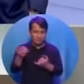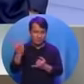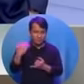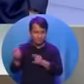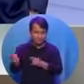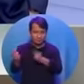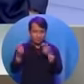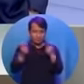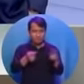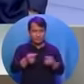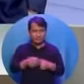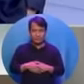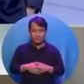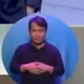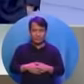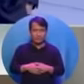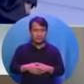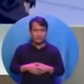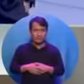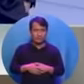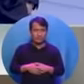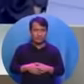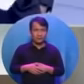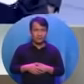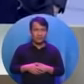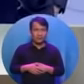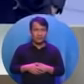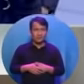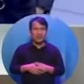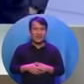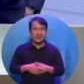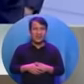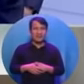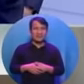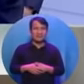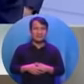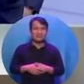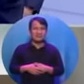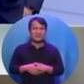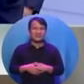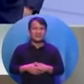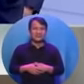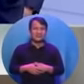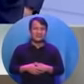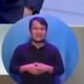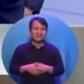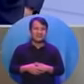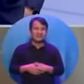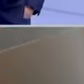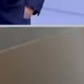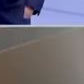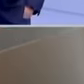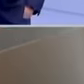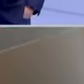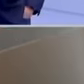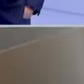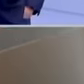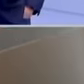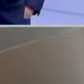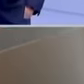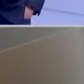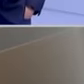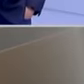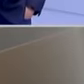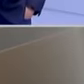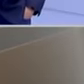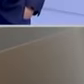nilipat po. Okay. Sino pong mga may-ari ng mga paninda na yon? Ang may-ari po ng paninda nito is yung